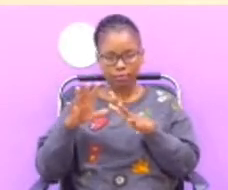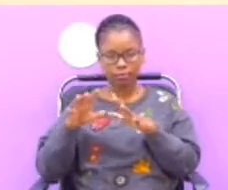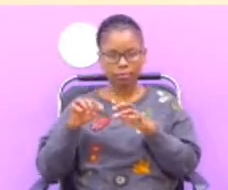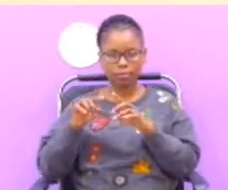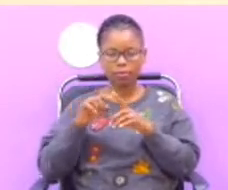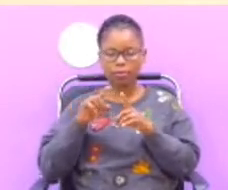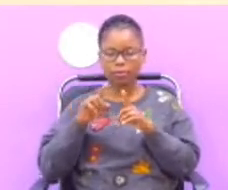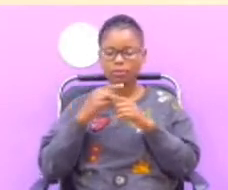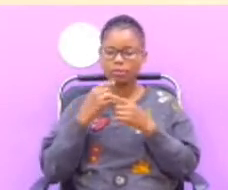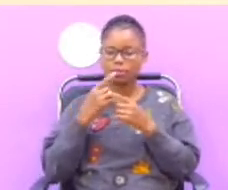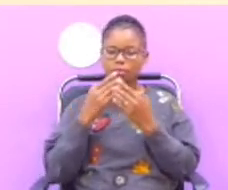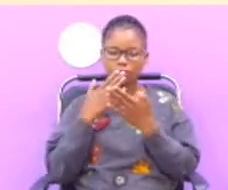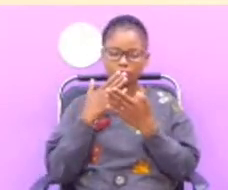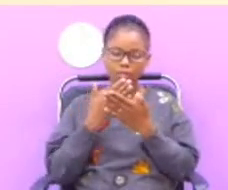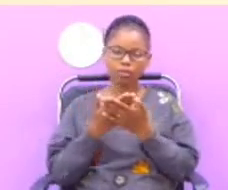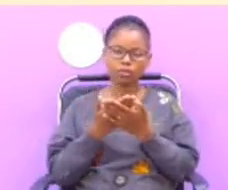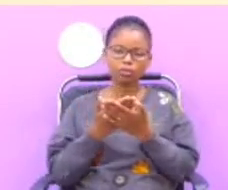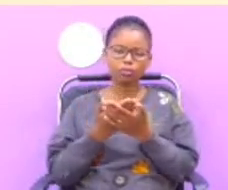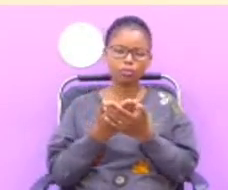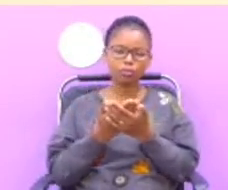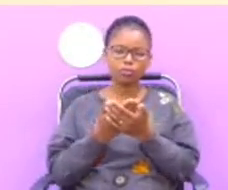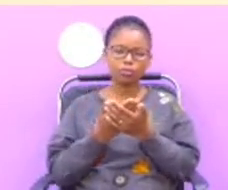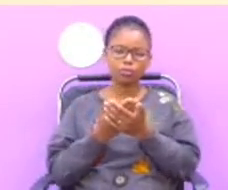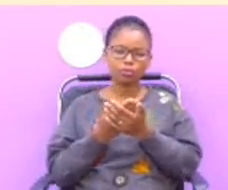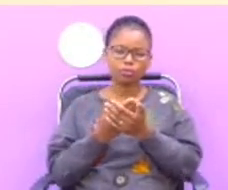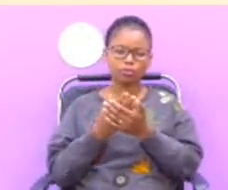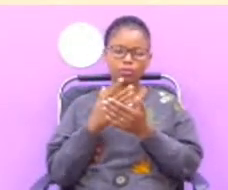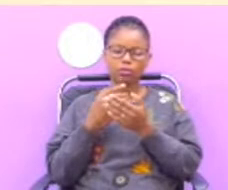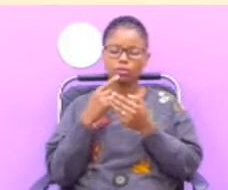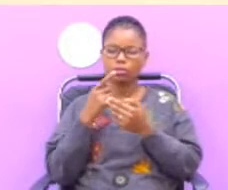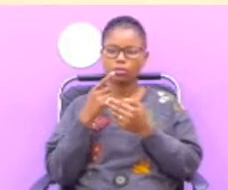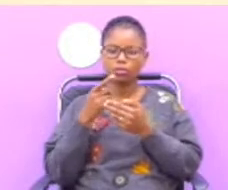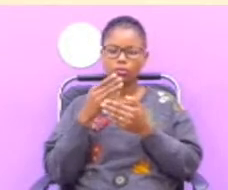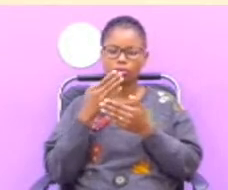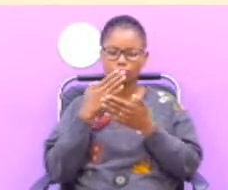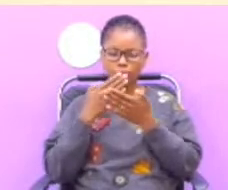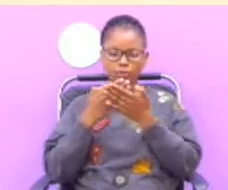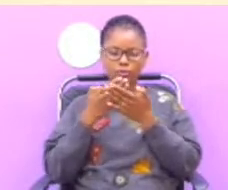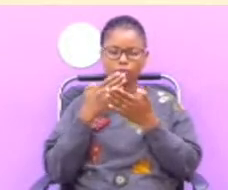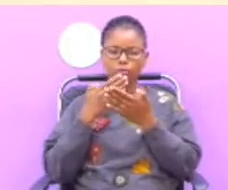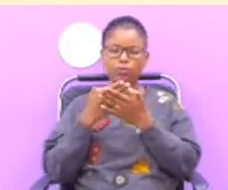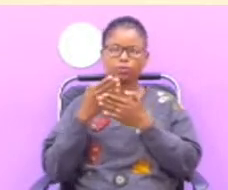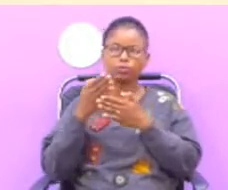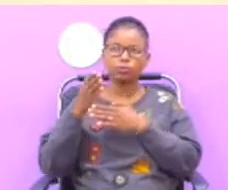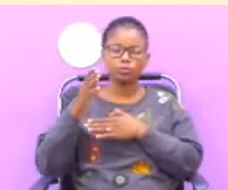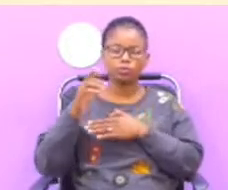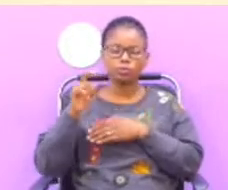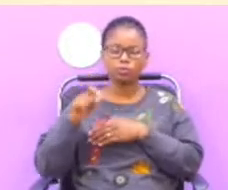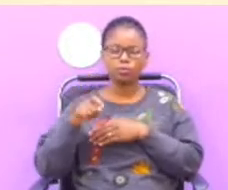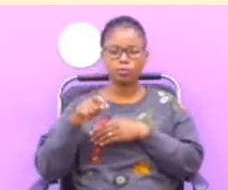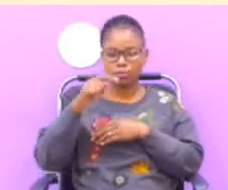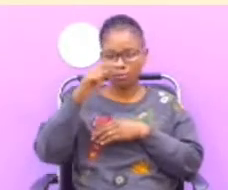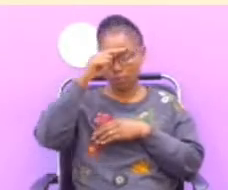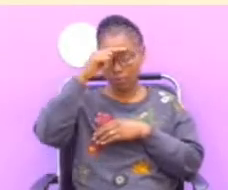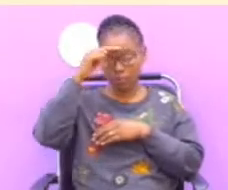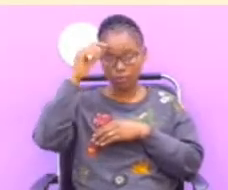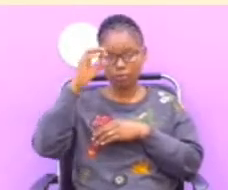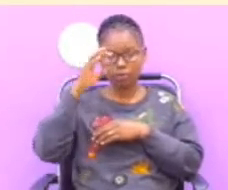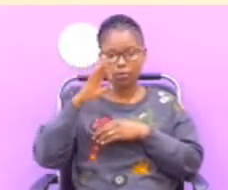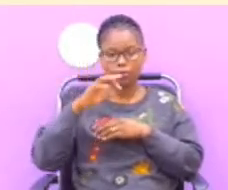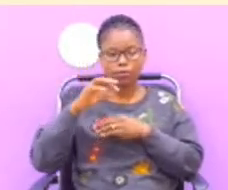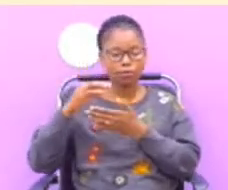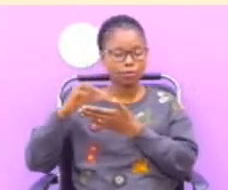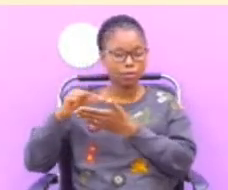Ngai ni thengio na ukagia na uhoro ucio wa gucokia ngatho ni tondu utugi wa Ngai witu ni